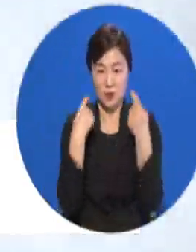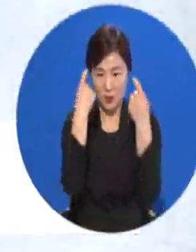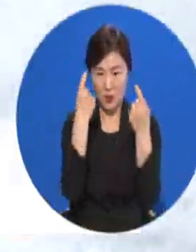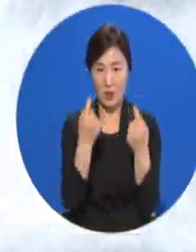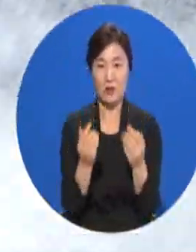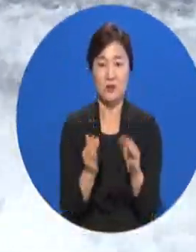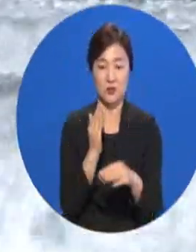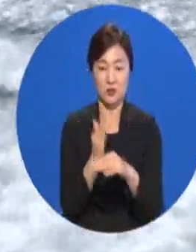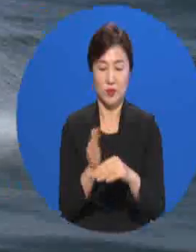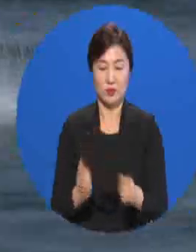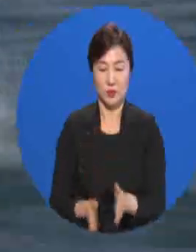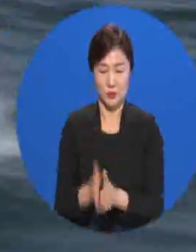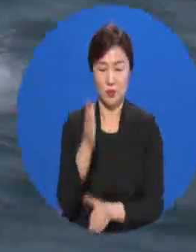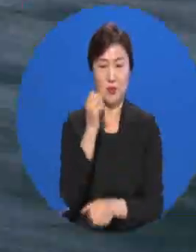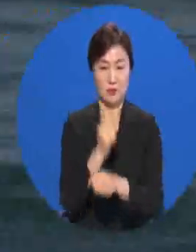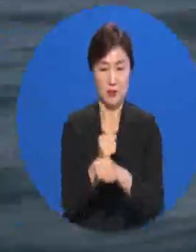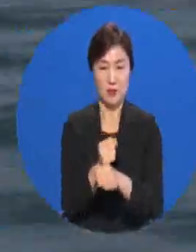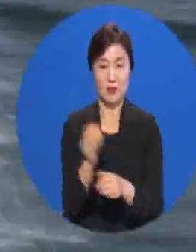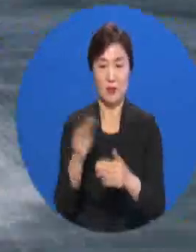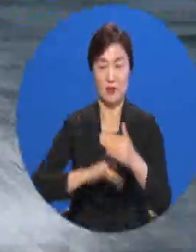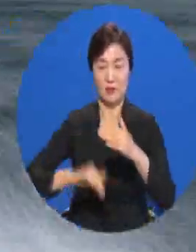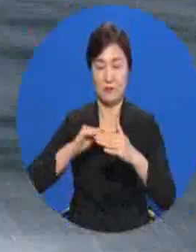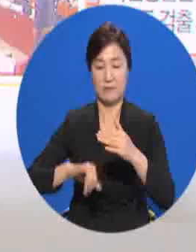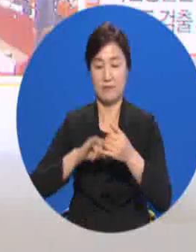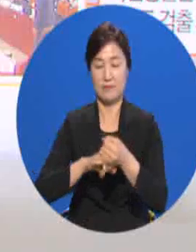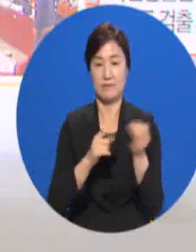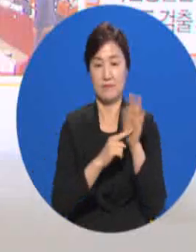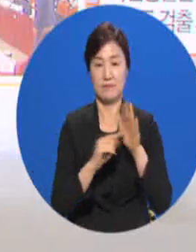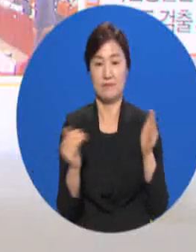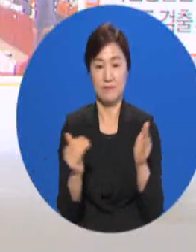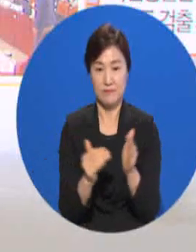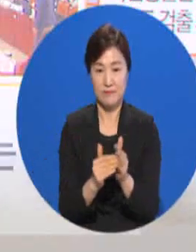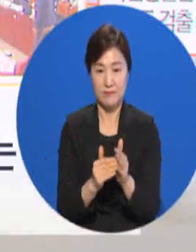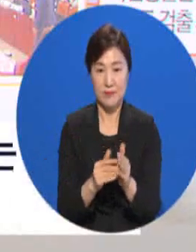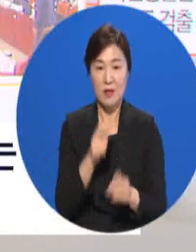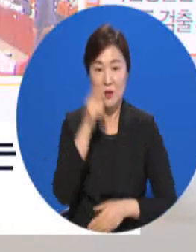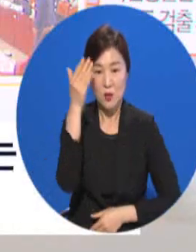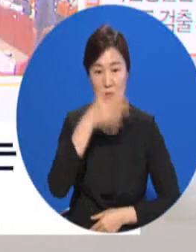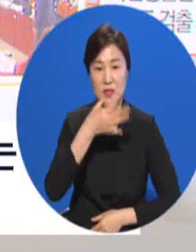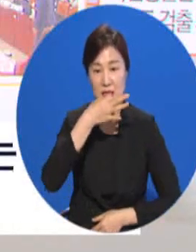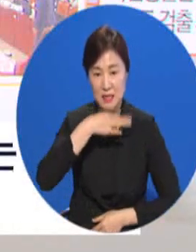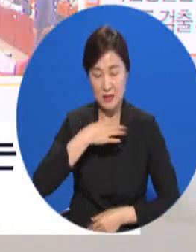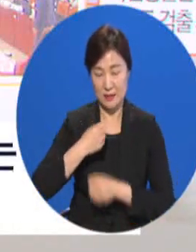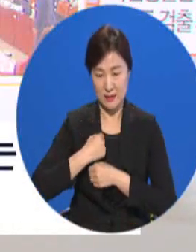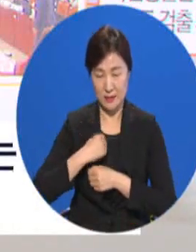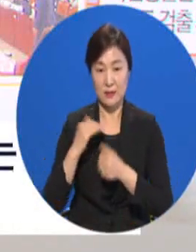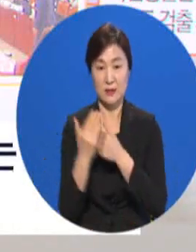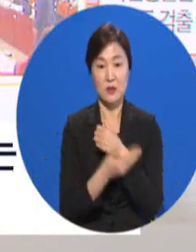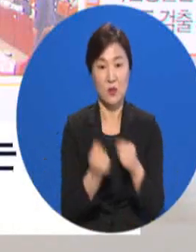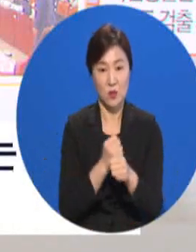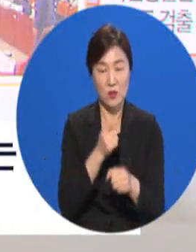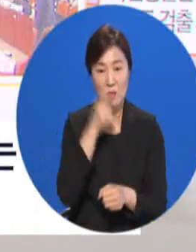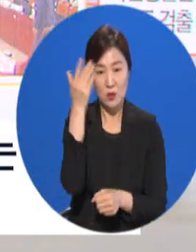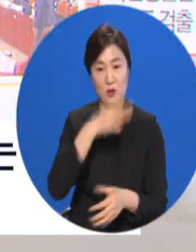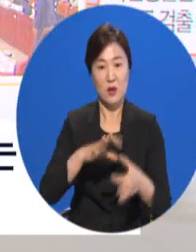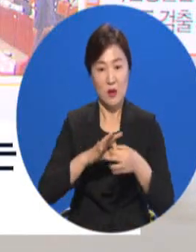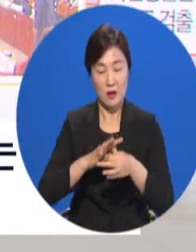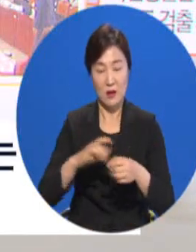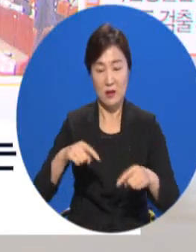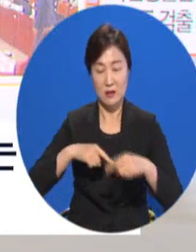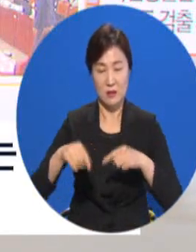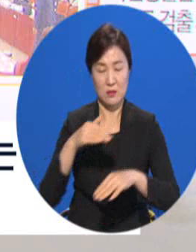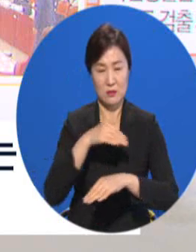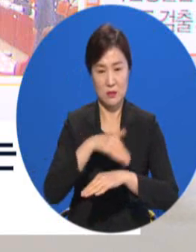중심 도시로 만들겠다는 구상도 내놨습니다. 여수의 이익을 지키고 여수에 관련된 정책을 관철시키기